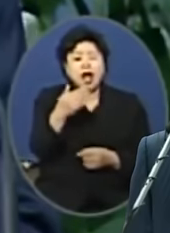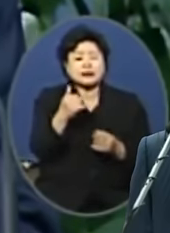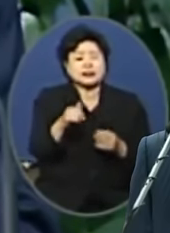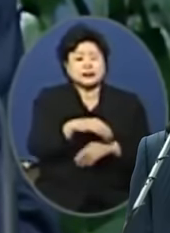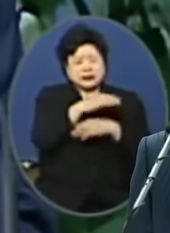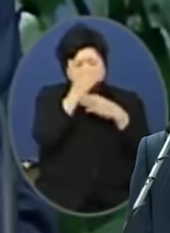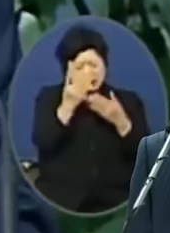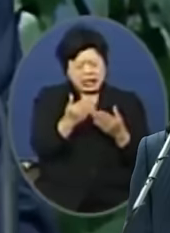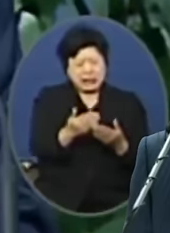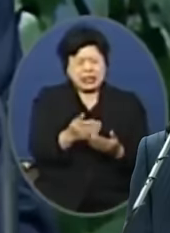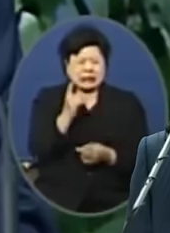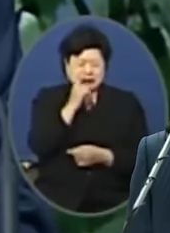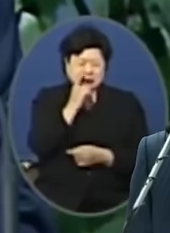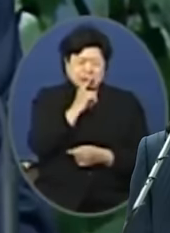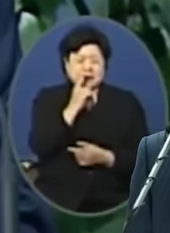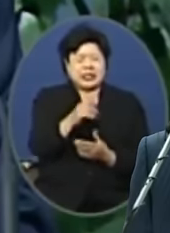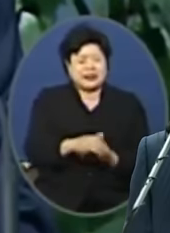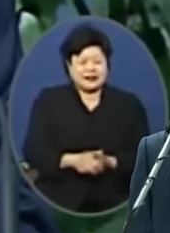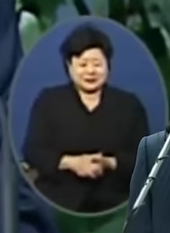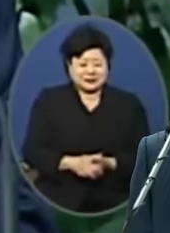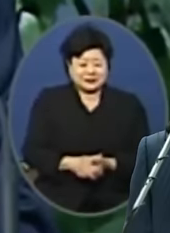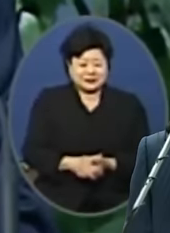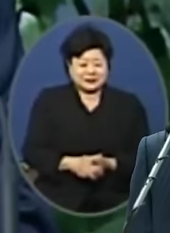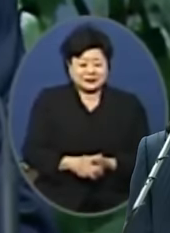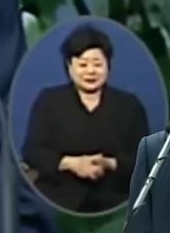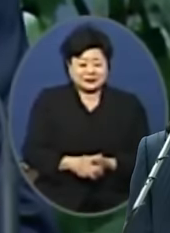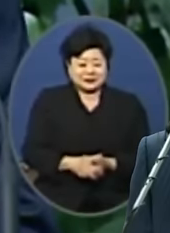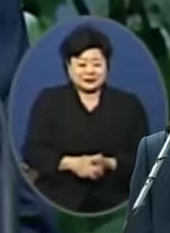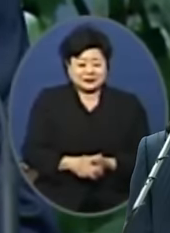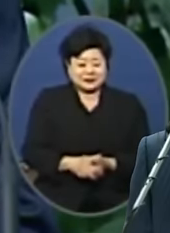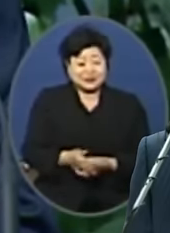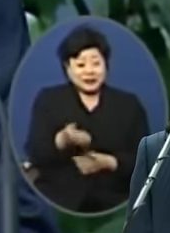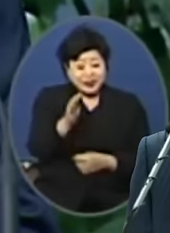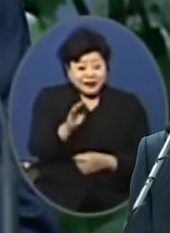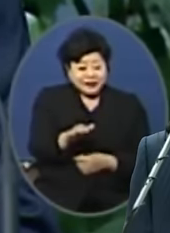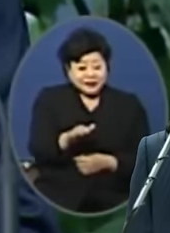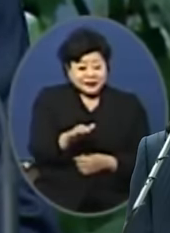다 나쁘다고 말합니다. 그런데